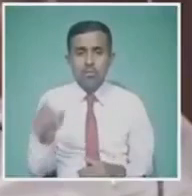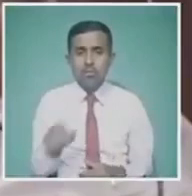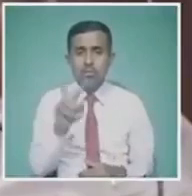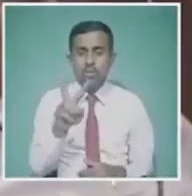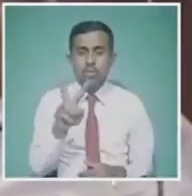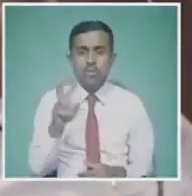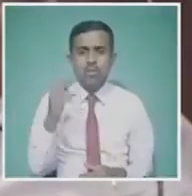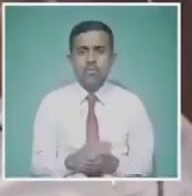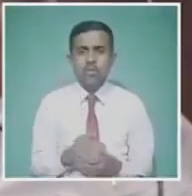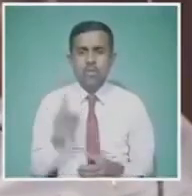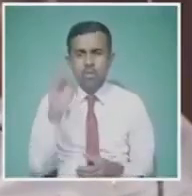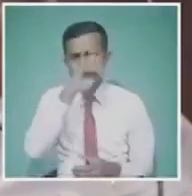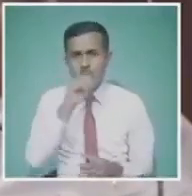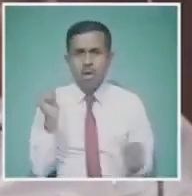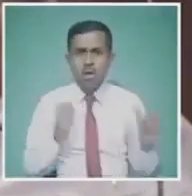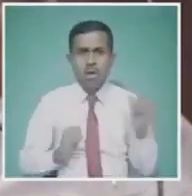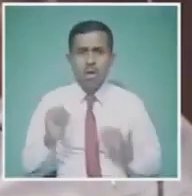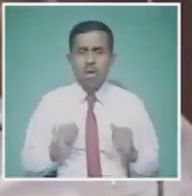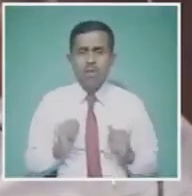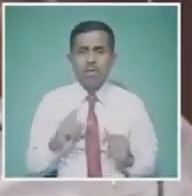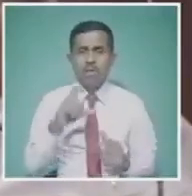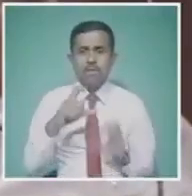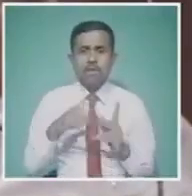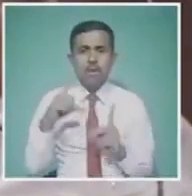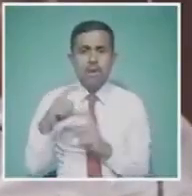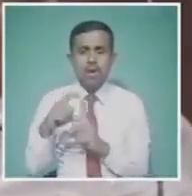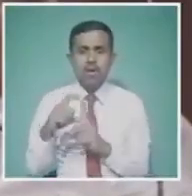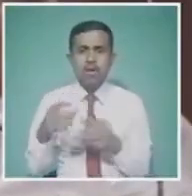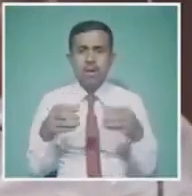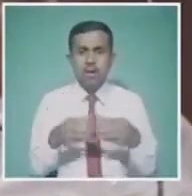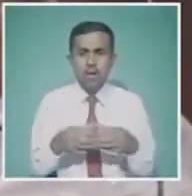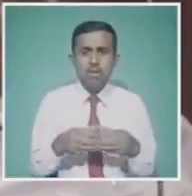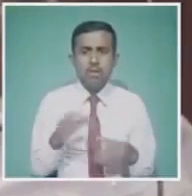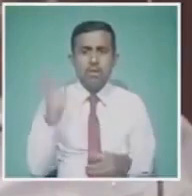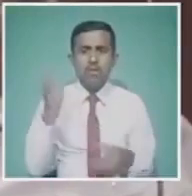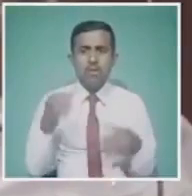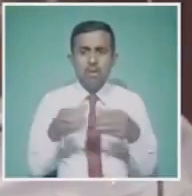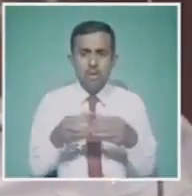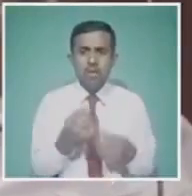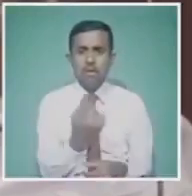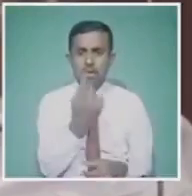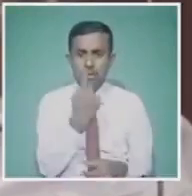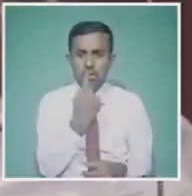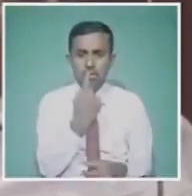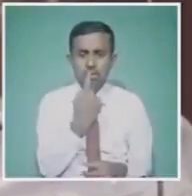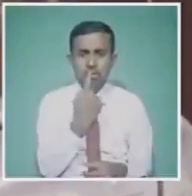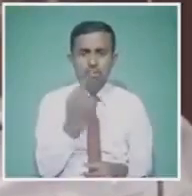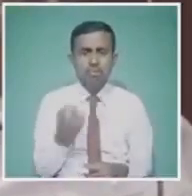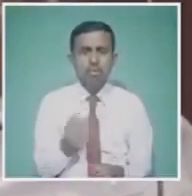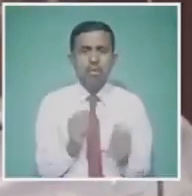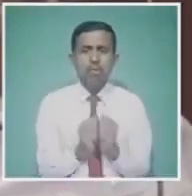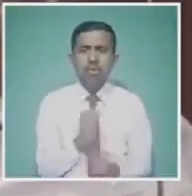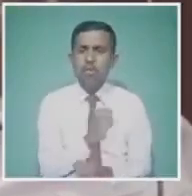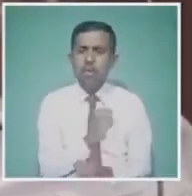சொன்னாங்க சிஐடி ஸ்பெஷல் பிரான்ச். எனக்கு முத வேலை புரியல, சிஐடி ஸ்பெஷல் பிரான்ச் தோட்டத்துக்குள்ளார என்ன பண்ணிட்டு இருக்குன்னு. மலையகத்தில் ஸ்கூல்ல எல்லாம் ஐஸ் வித்துட்டு